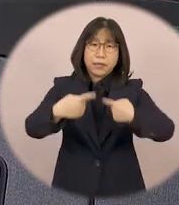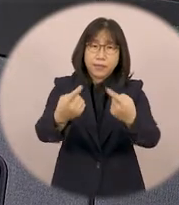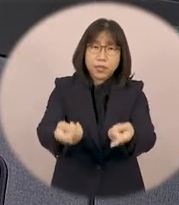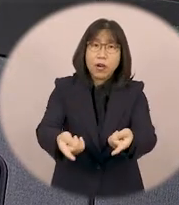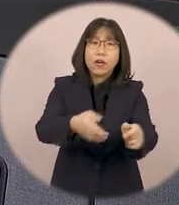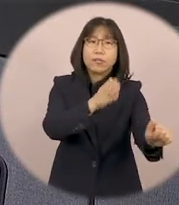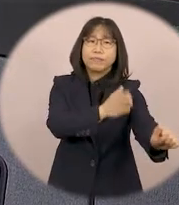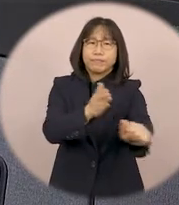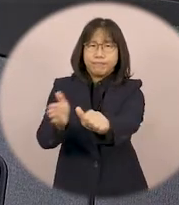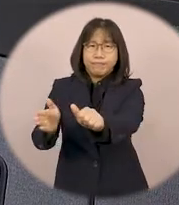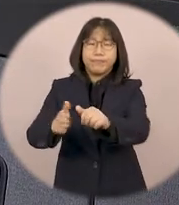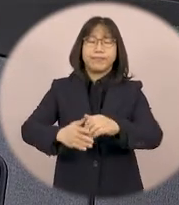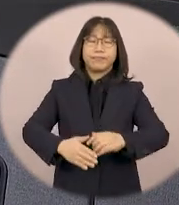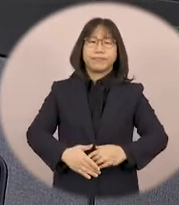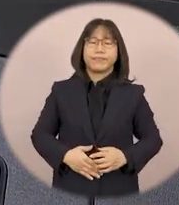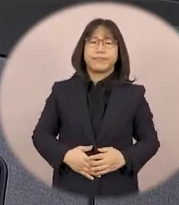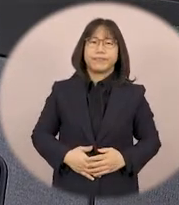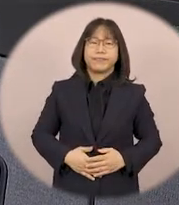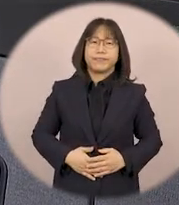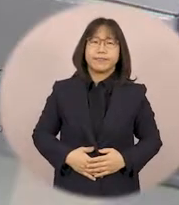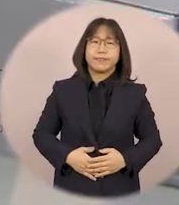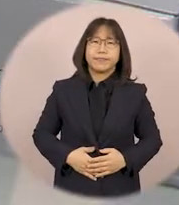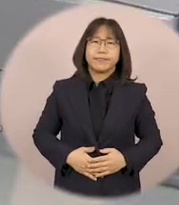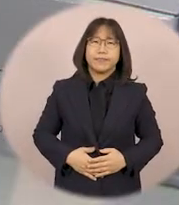동참해 주시기를 부탁드립니다